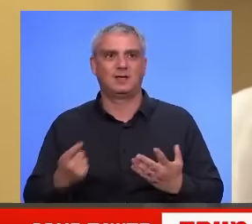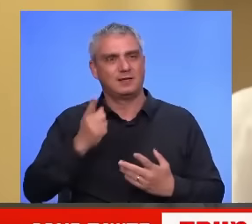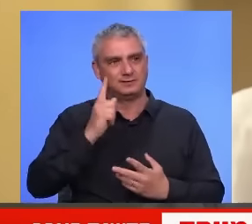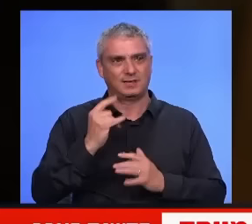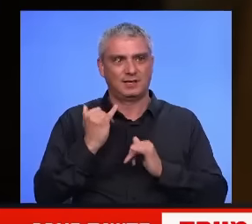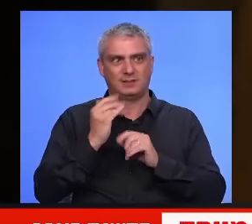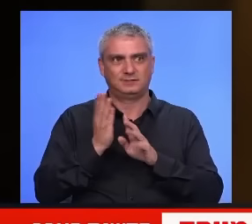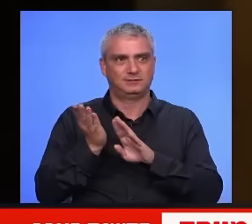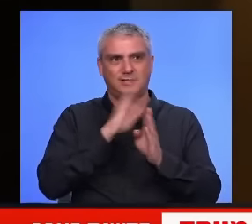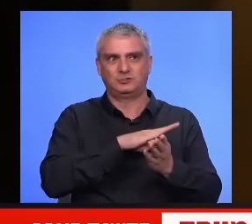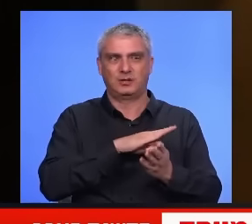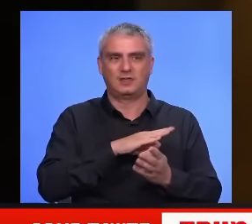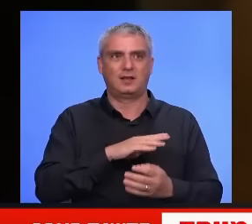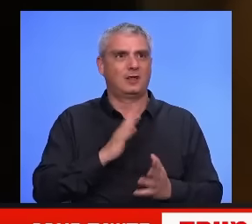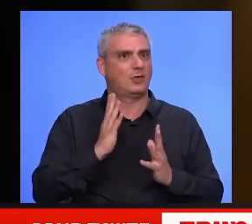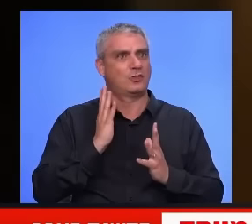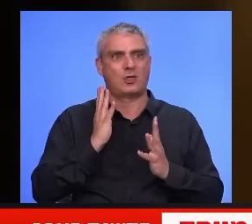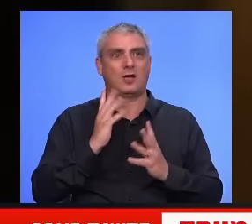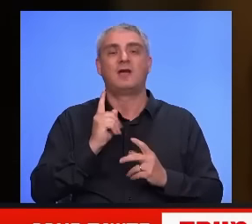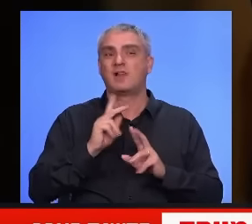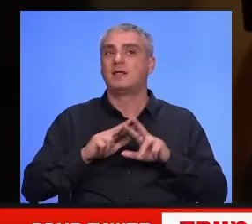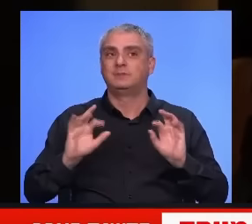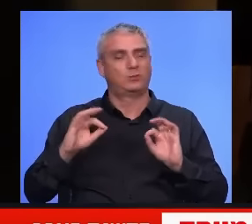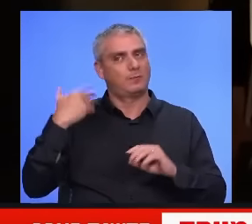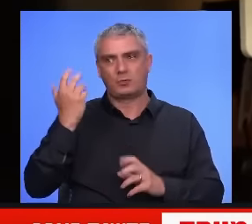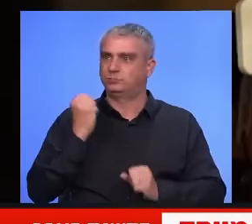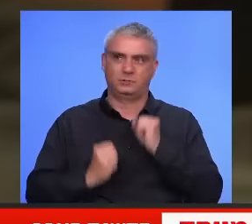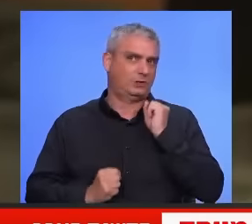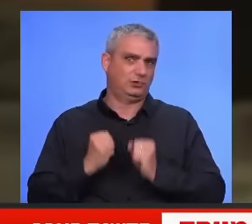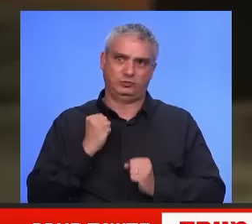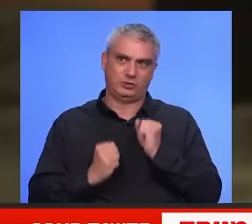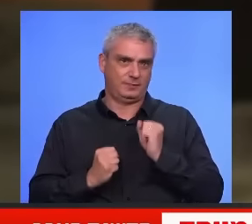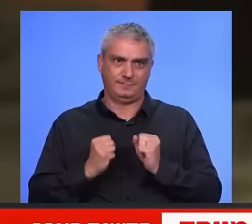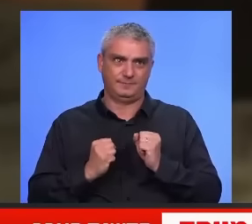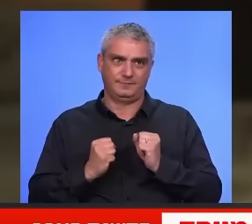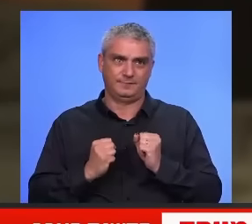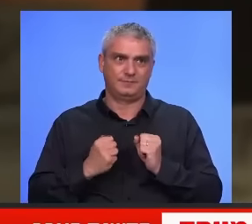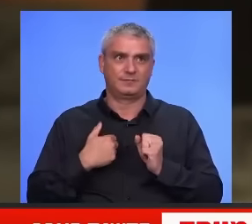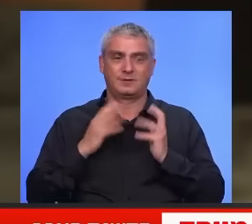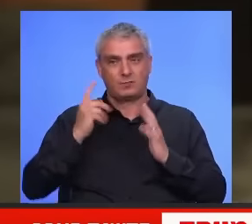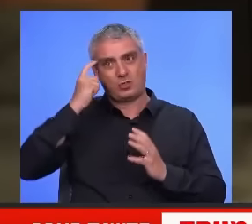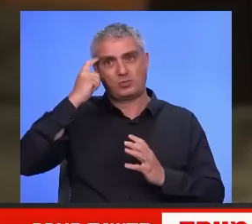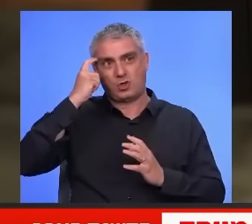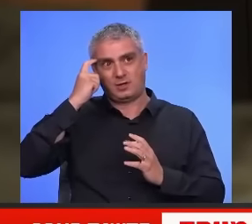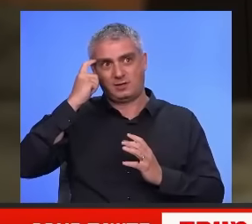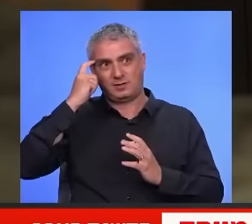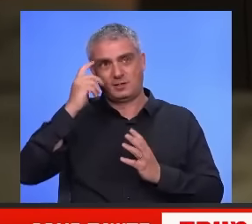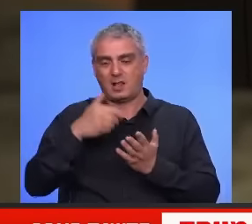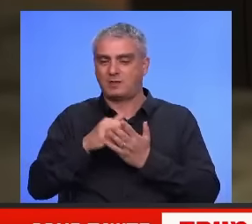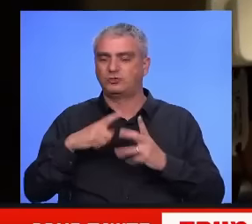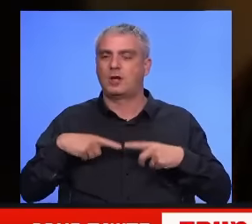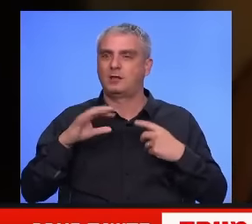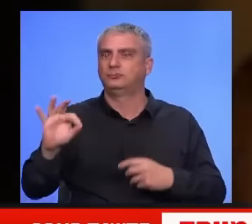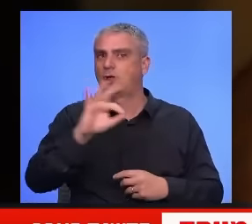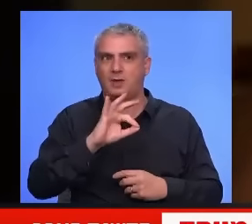לצד השני. וואו, טוב, זה נורא. אבל המציאות בחוץ מאוד קשה. אני מאוד דואגת להמשך החיים שלהם.